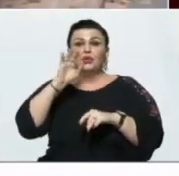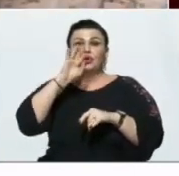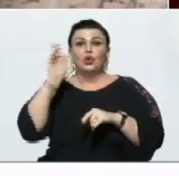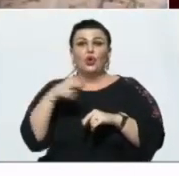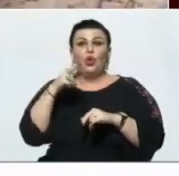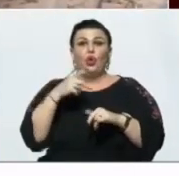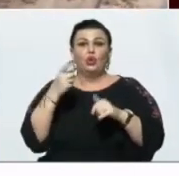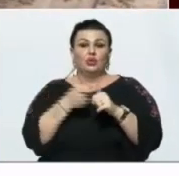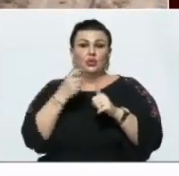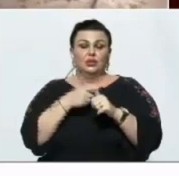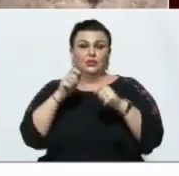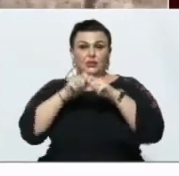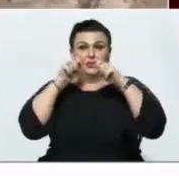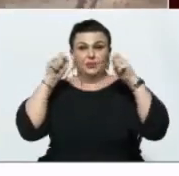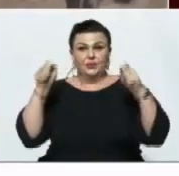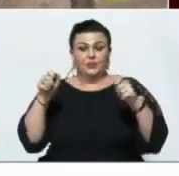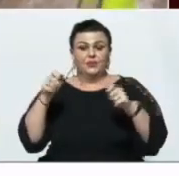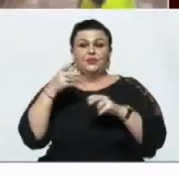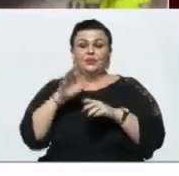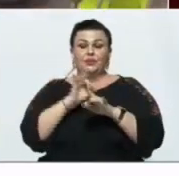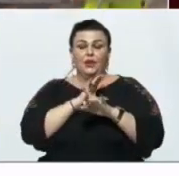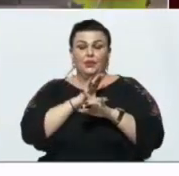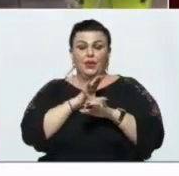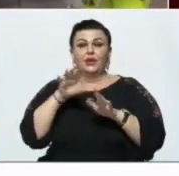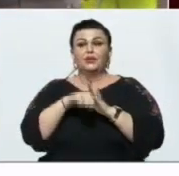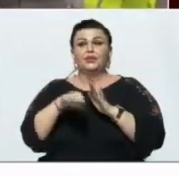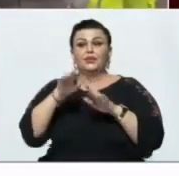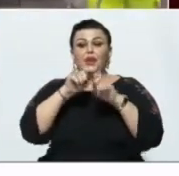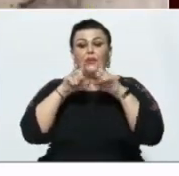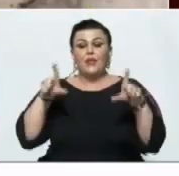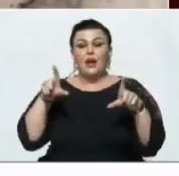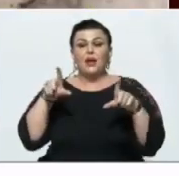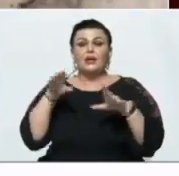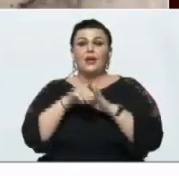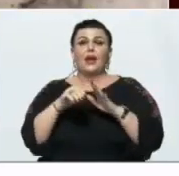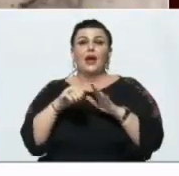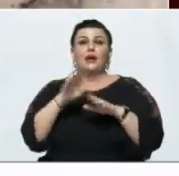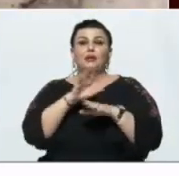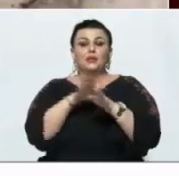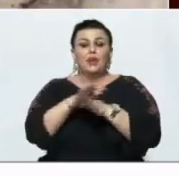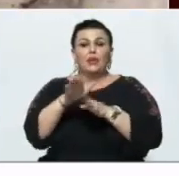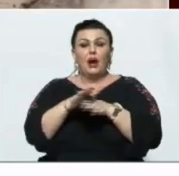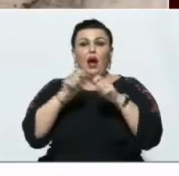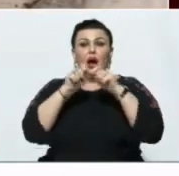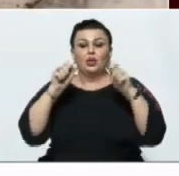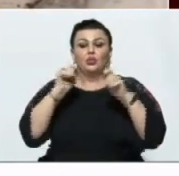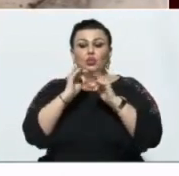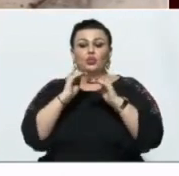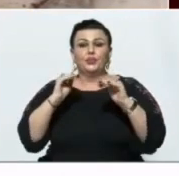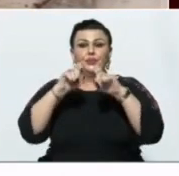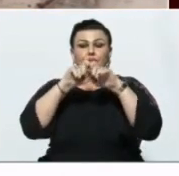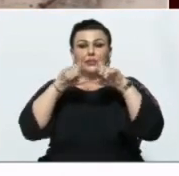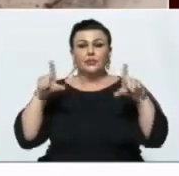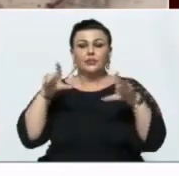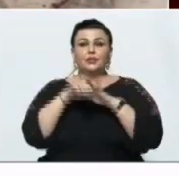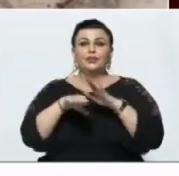alarmı elan edildi. Bununla əlaqədar olaraq da həm məktəblərin bərpası, açılışı, uşaqların dərsə